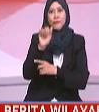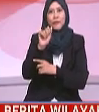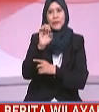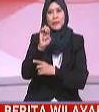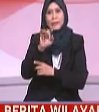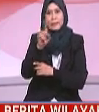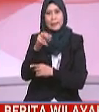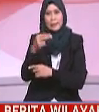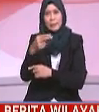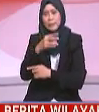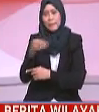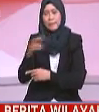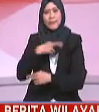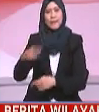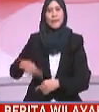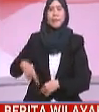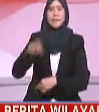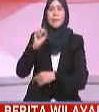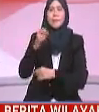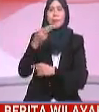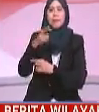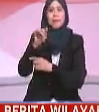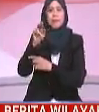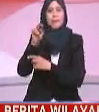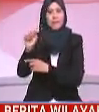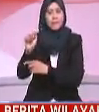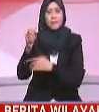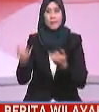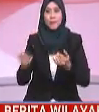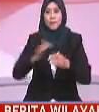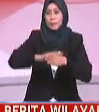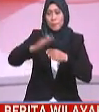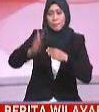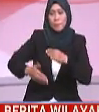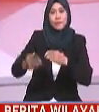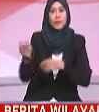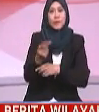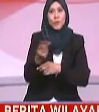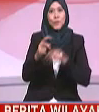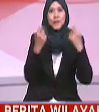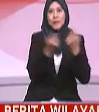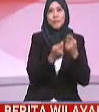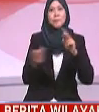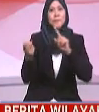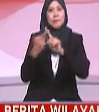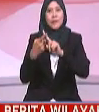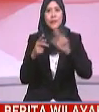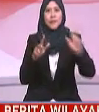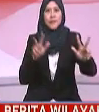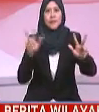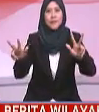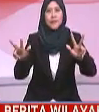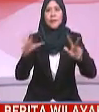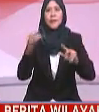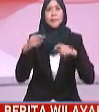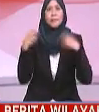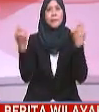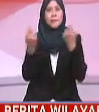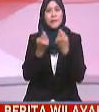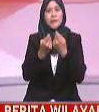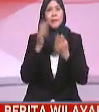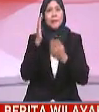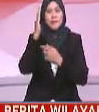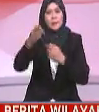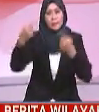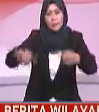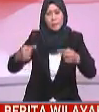dan Raja Nur Syarina Raja Syabudin. Tamat perlawanan, kedua pasukan seri 3-3 dan aksi timbal balik